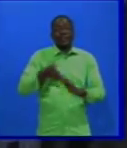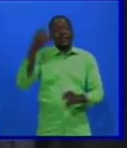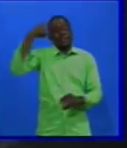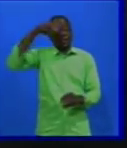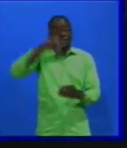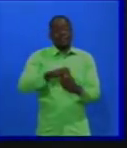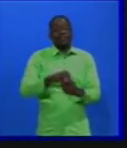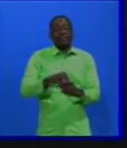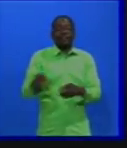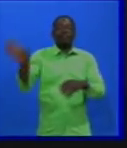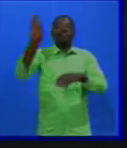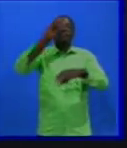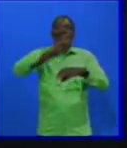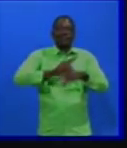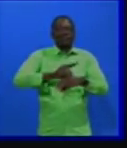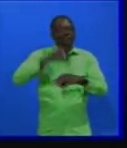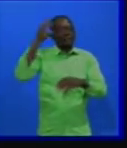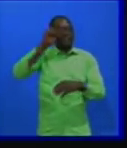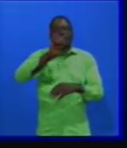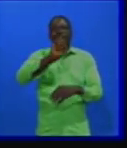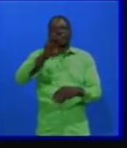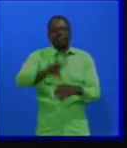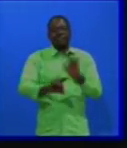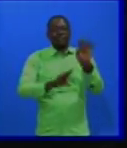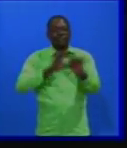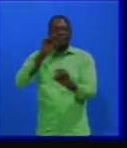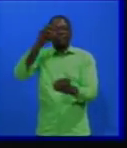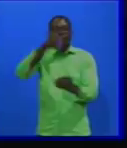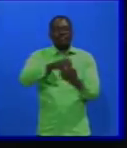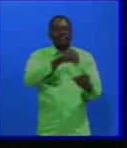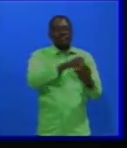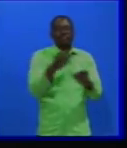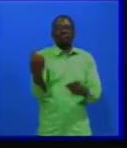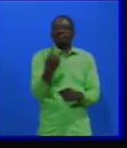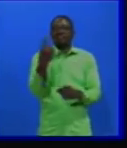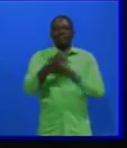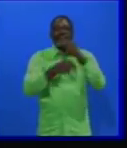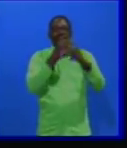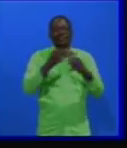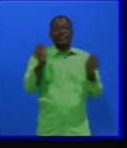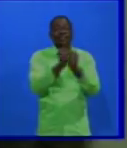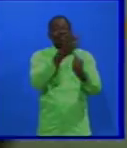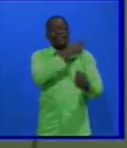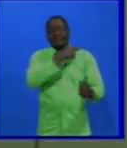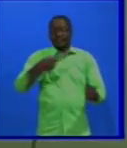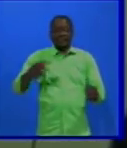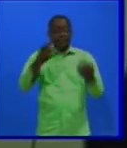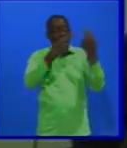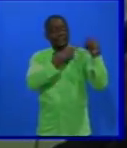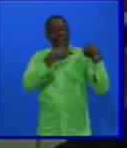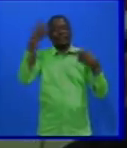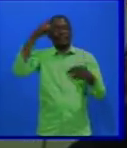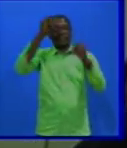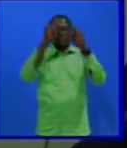Ce dispositif de séquençage et de sélection de plantes est unique au monde selon les responsables de l'Institut. À la fin de